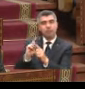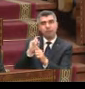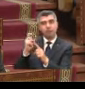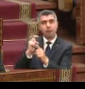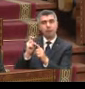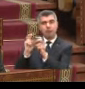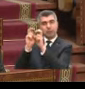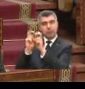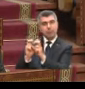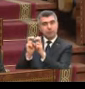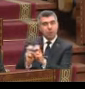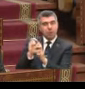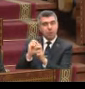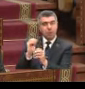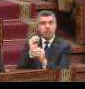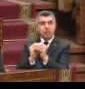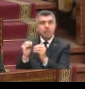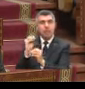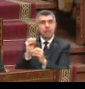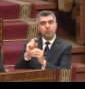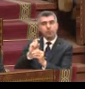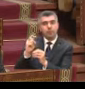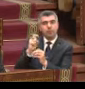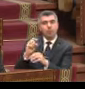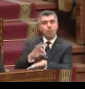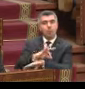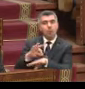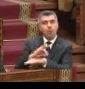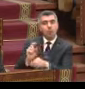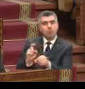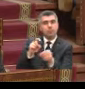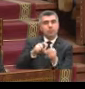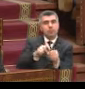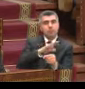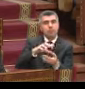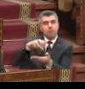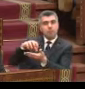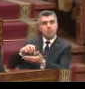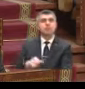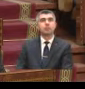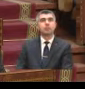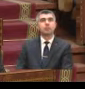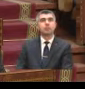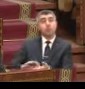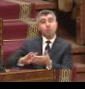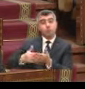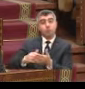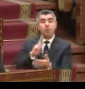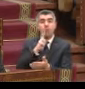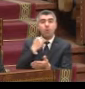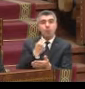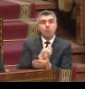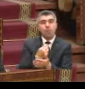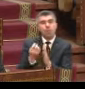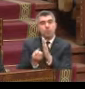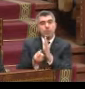شجاع من أجل الرفع من الأجور وتحقيق المطالب المشروعة للمركزيات النقابية. إنما أقدمت عليه الحكومة هو بمثابة قفزة